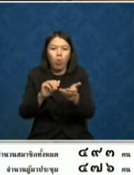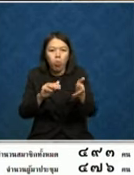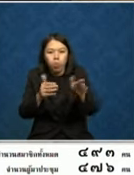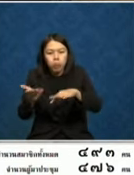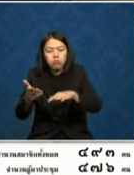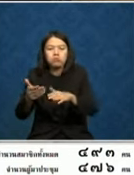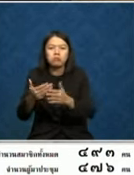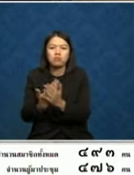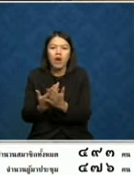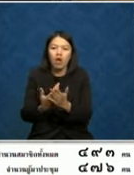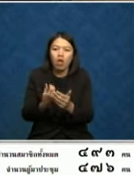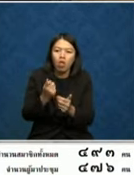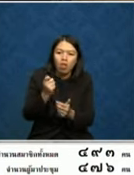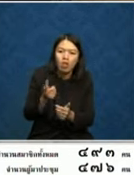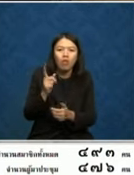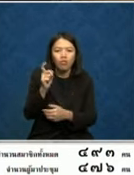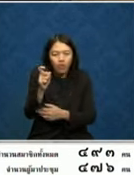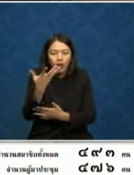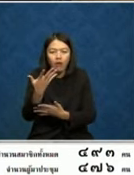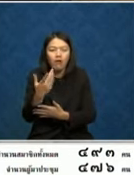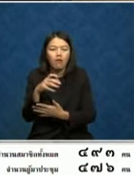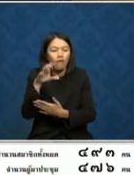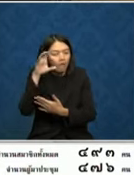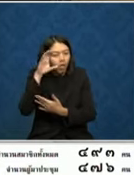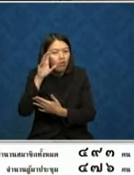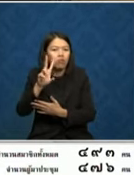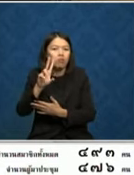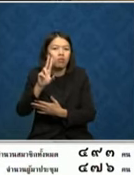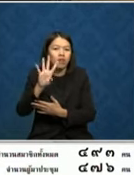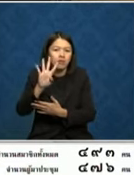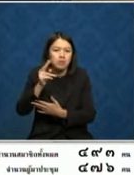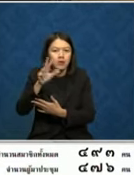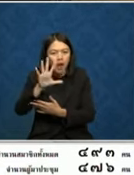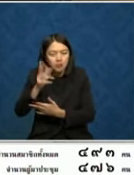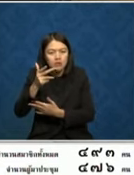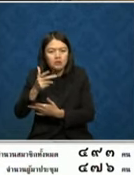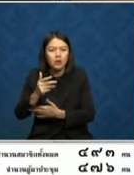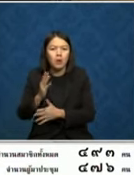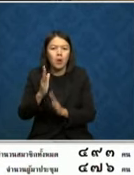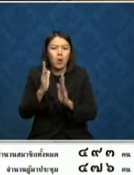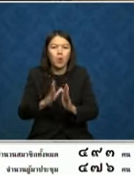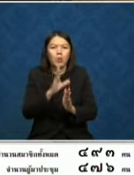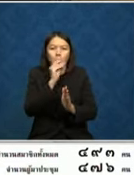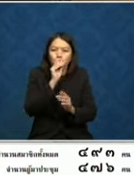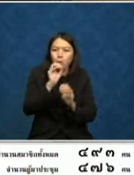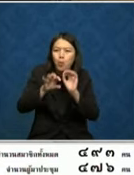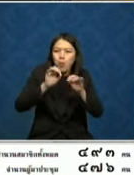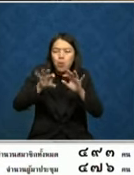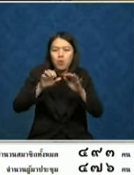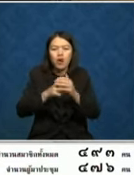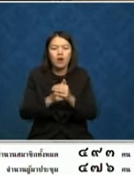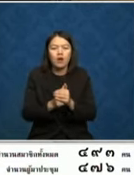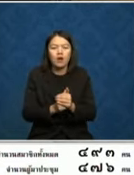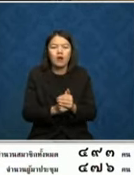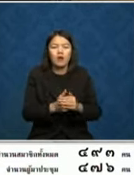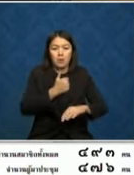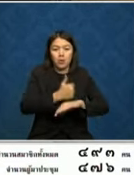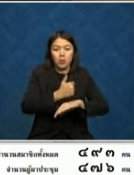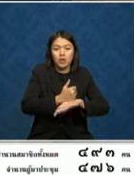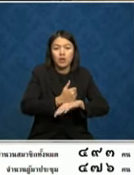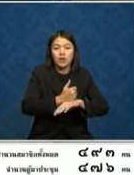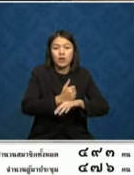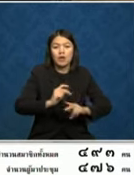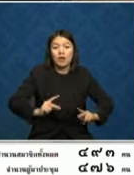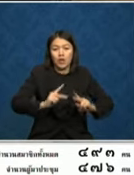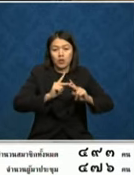าเชื่อแล้ววันนี้คนที่ปั่นหุ้นท่านประธานครับช่วยกราบเรียนท่านนั้นไปช่วยรัฐมนตรีว่าการด้วยว่ายัง